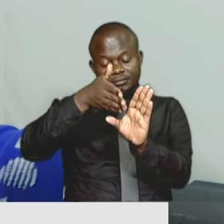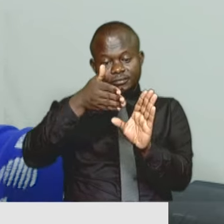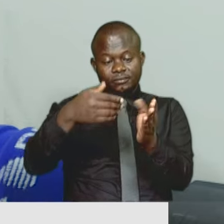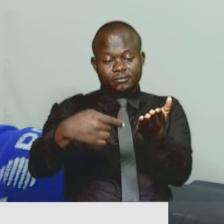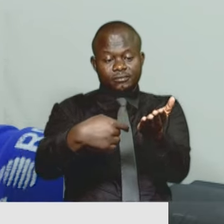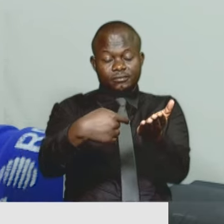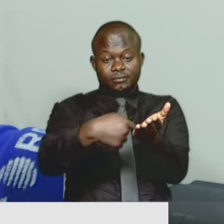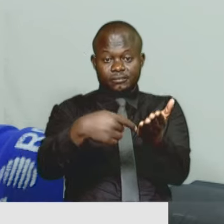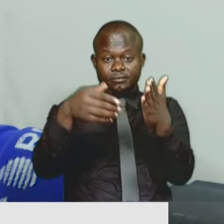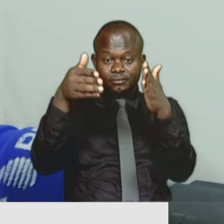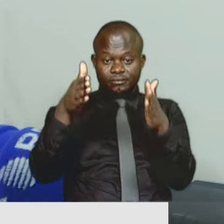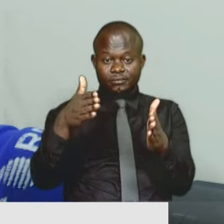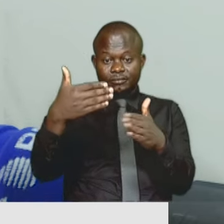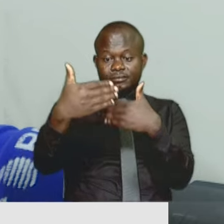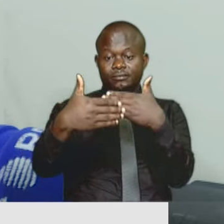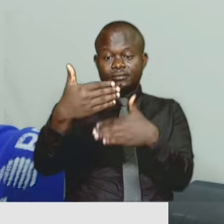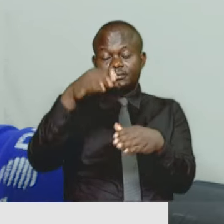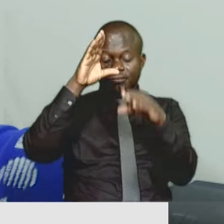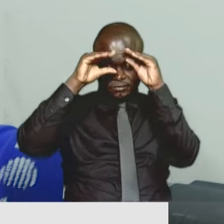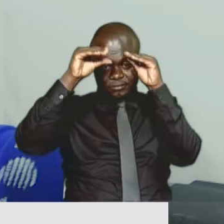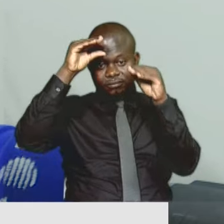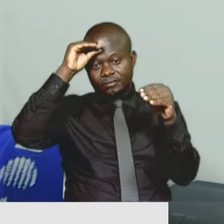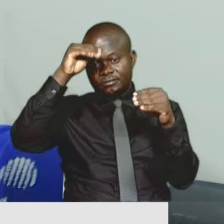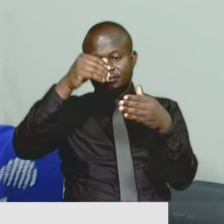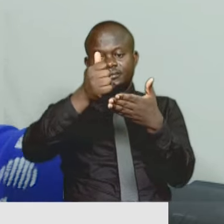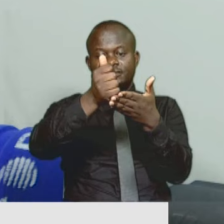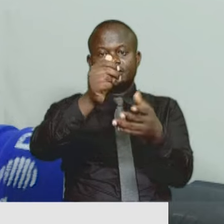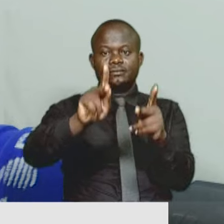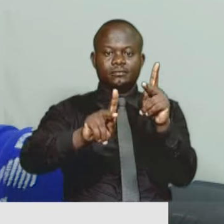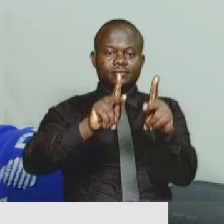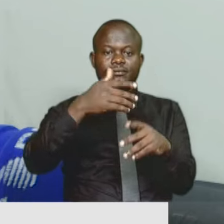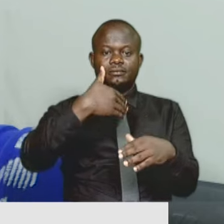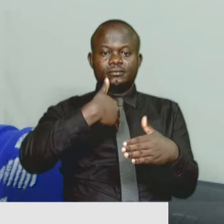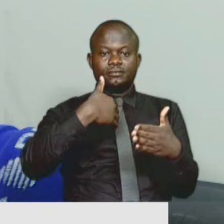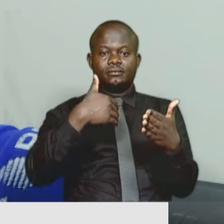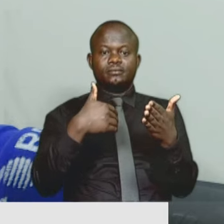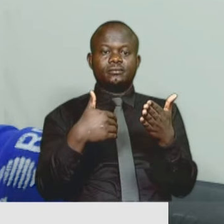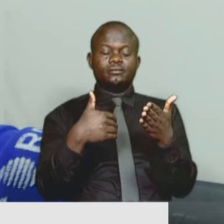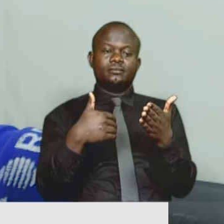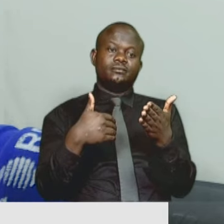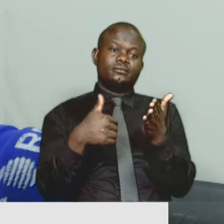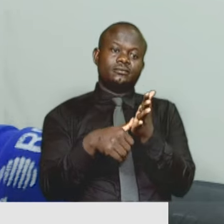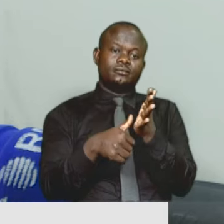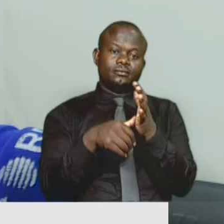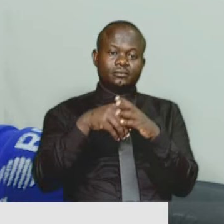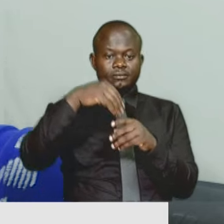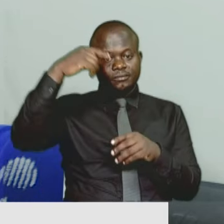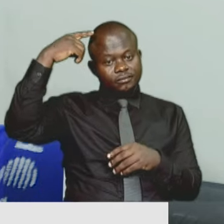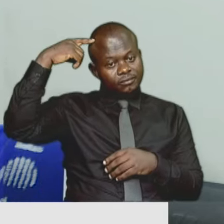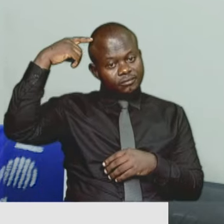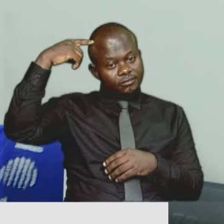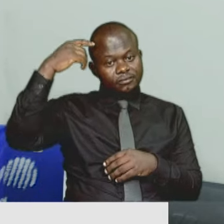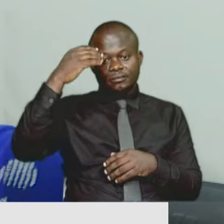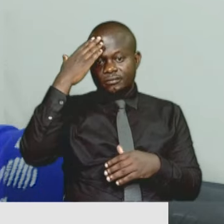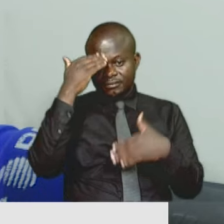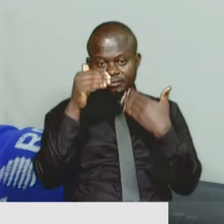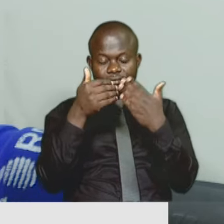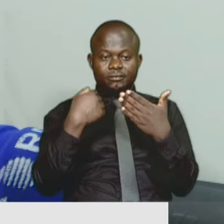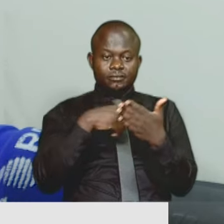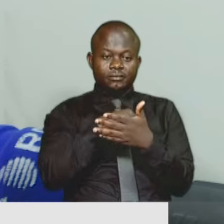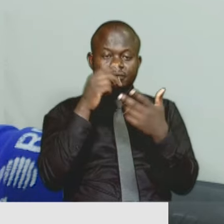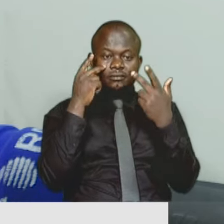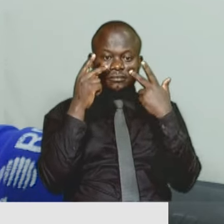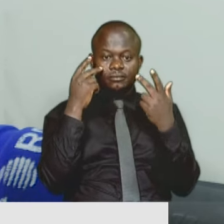cyangwa se undi muntu wize ibyo gufasha abantu bafite ibibazo byo mu mutwe kugira ngo turebe